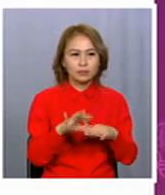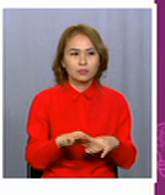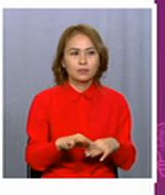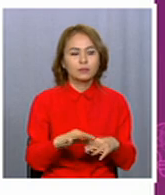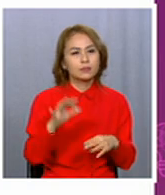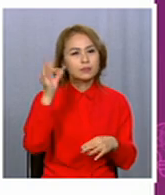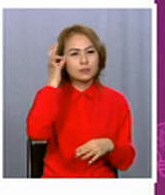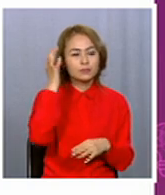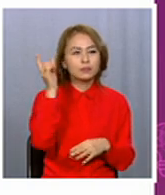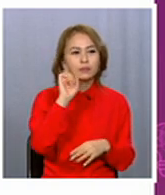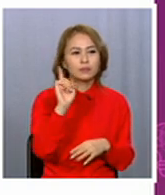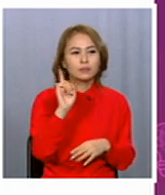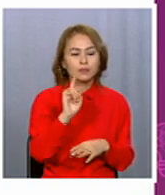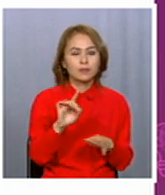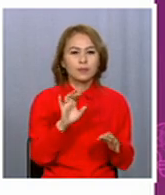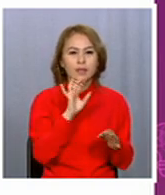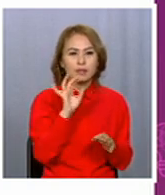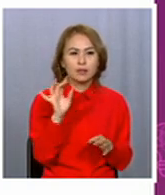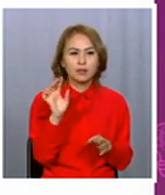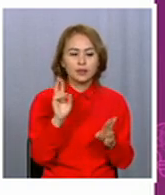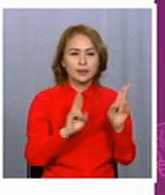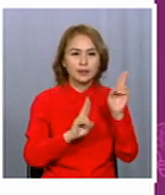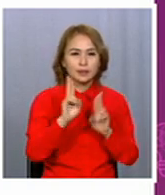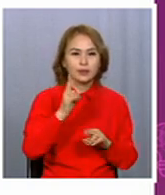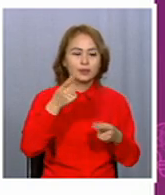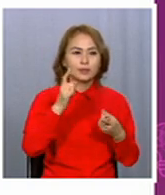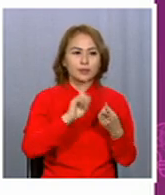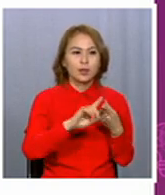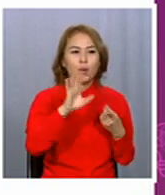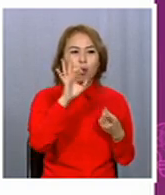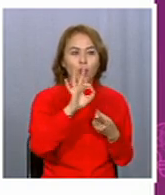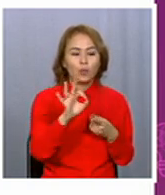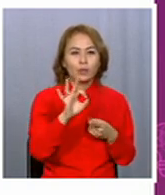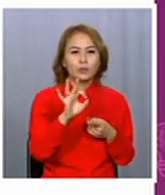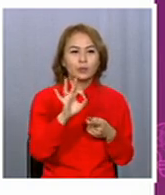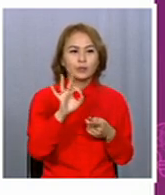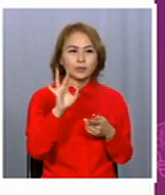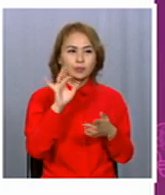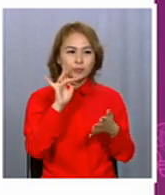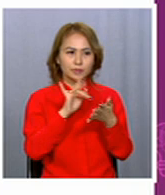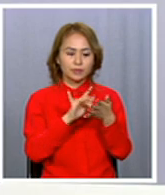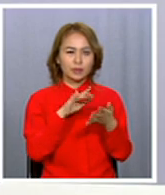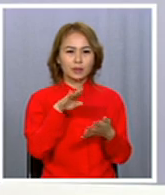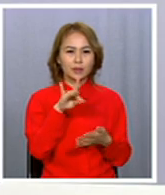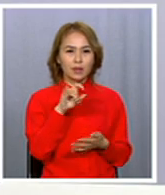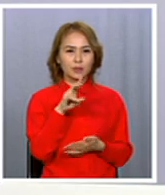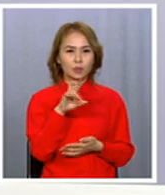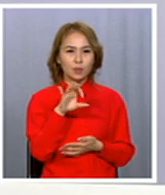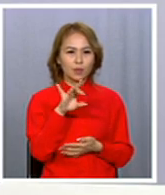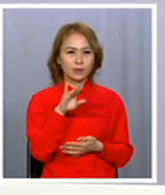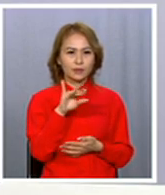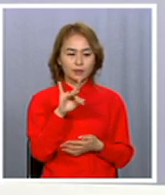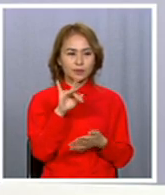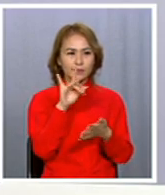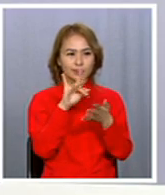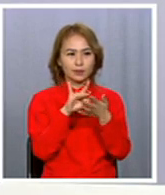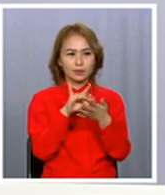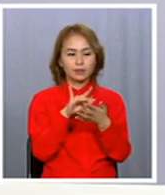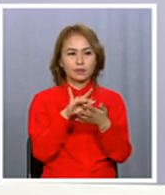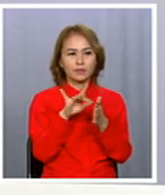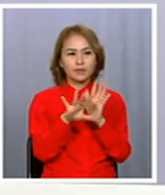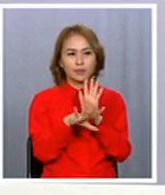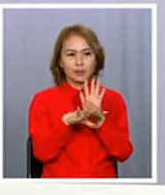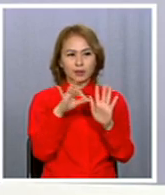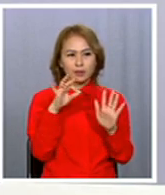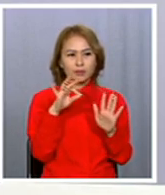түсіреміз болар. Ереже бойынша мына О деген төбемізге транспортердің центріне келіп дәлдеп қоямыз. Және